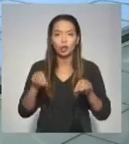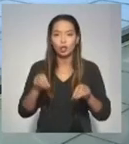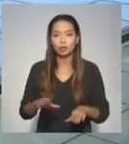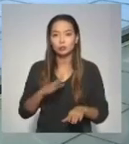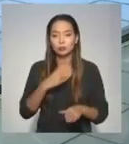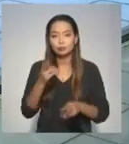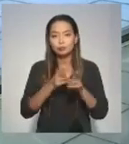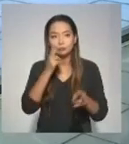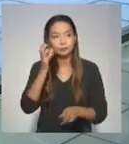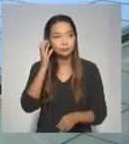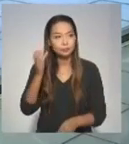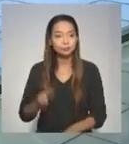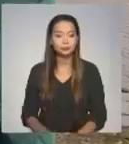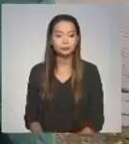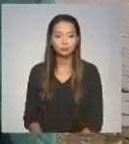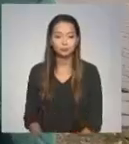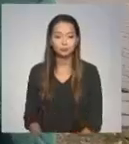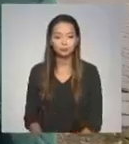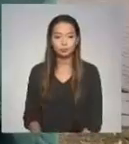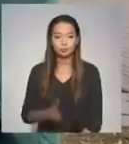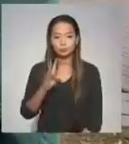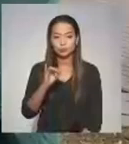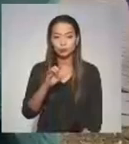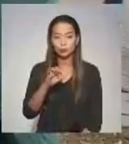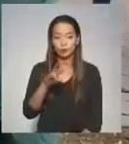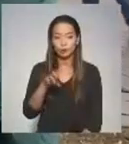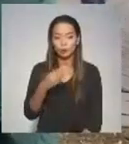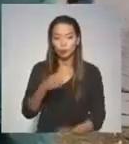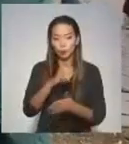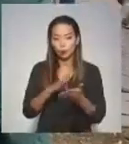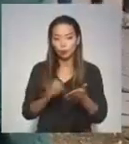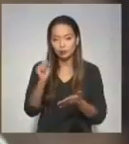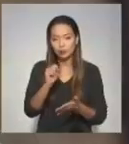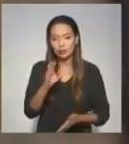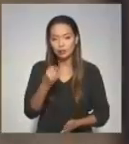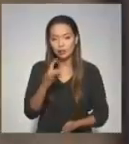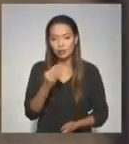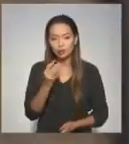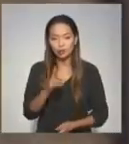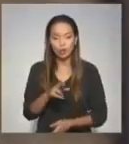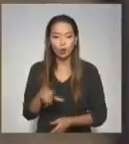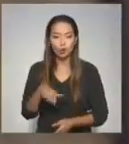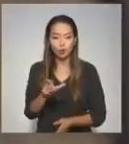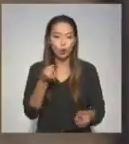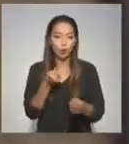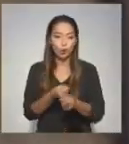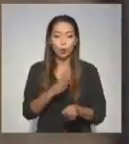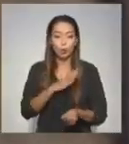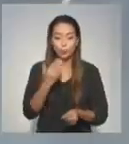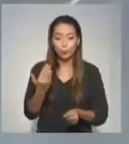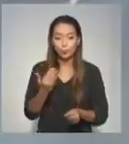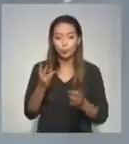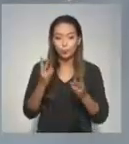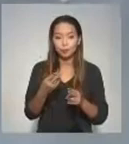Тараптар уәжін тілшіміз тыңдап қайтты. Нұрболат Әбілхан 19 тамызда Сарайшық көшесінде жол көлік апатына ұшырайды. Айтуынша